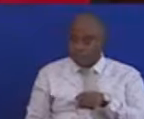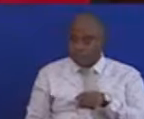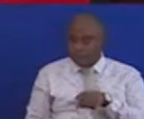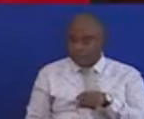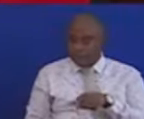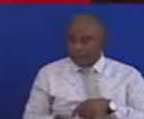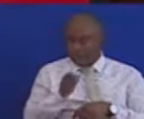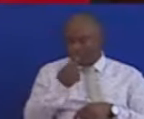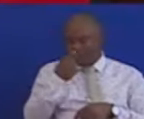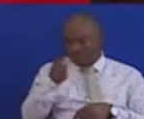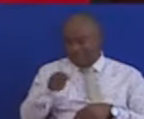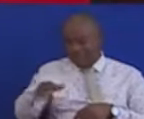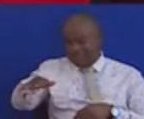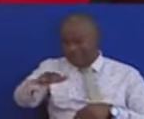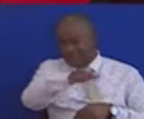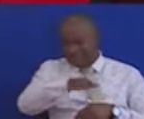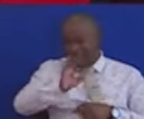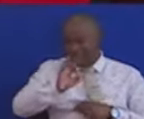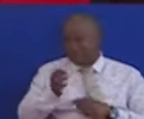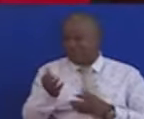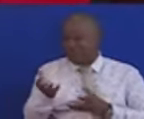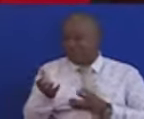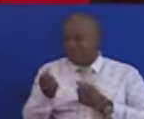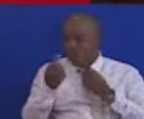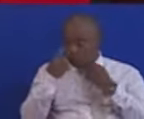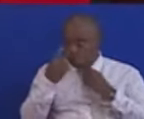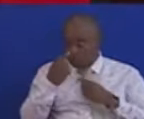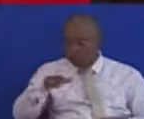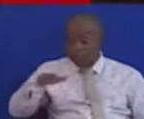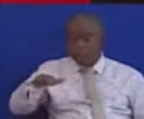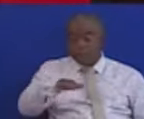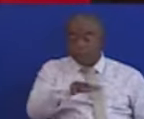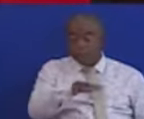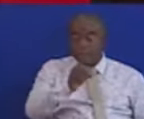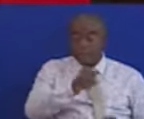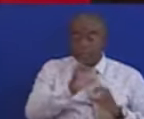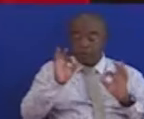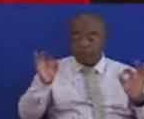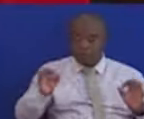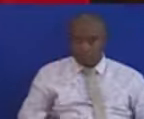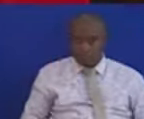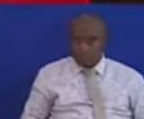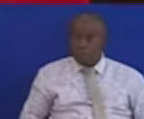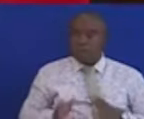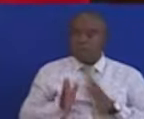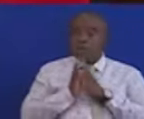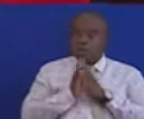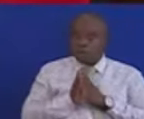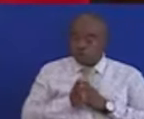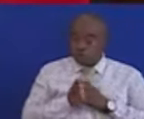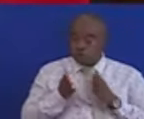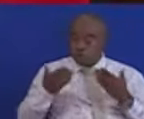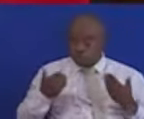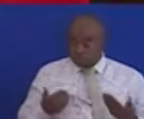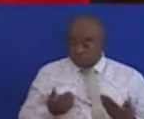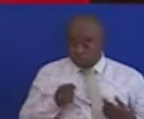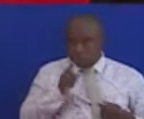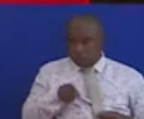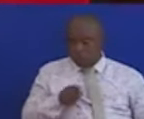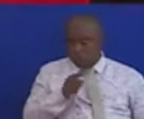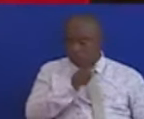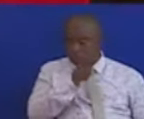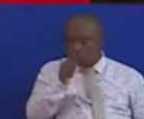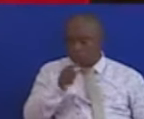wawe kwenda ku Enjoy na kuoni na mazinger Ya tabora jins yal livyo nashu Sana MH eshima mwen kiti Sasa hivi tunay zoo pale